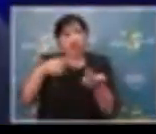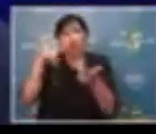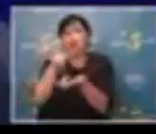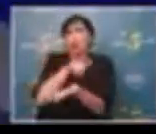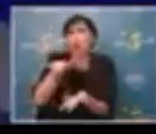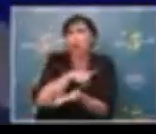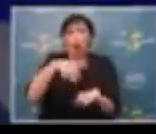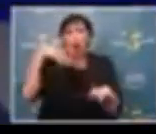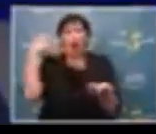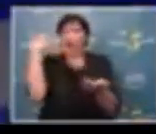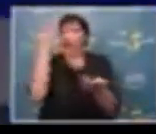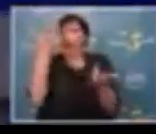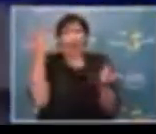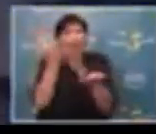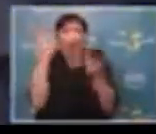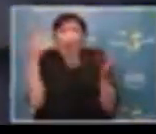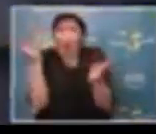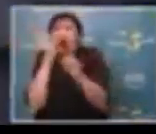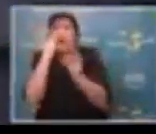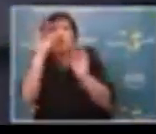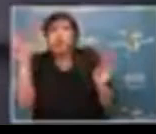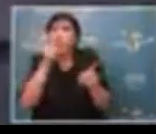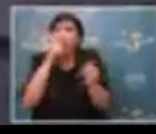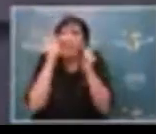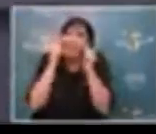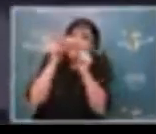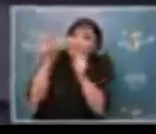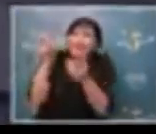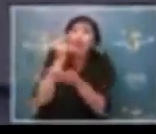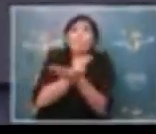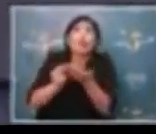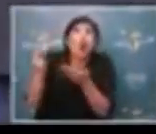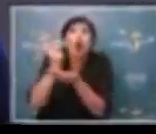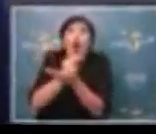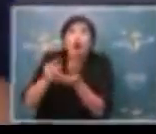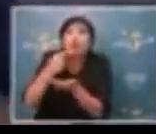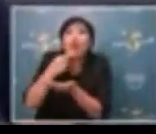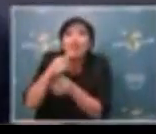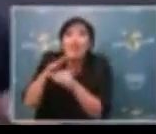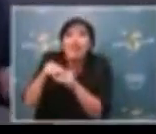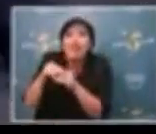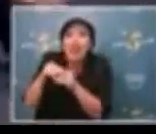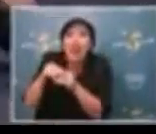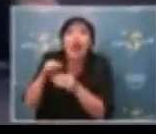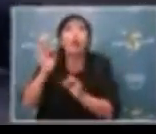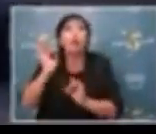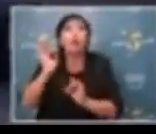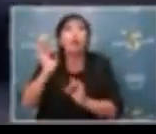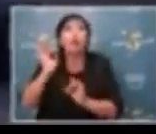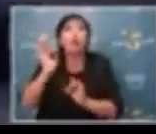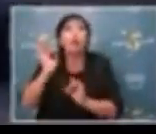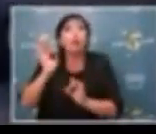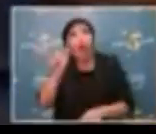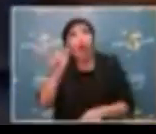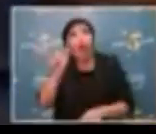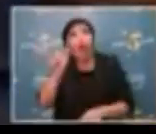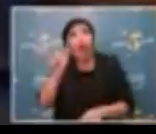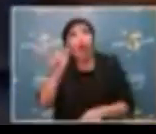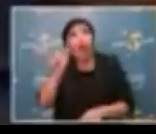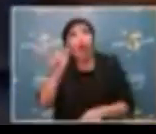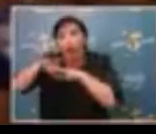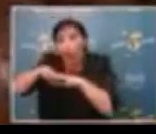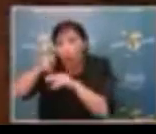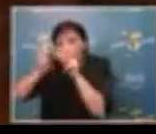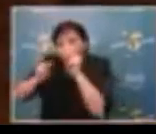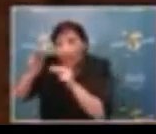vai in qualsiasi posto, vai a vedere chi progetta. C'è un italiano, chi progetta i software, gli algoritmi, sono gli